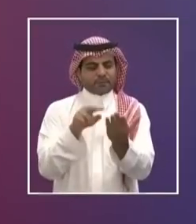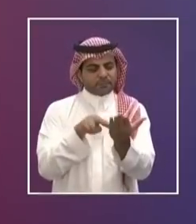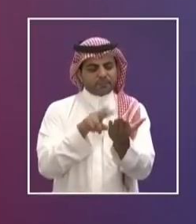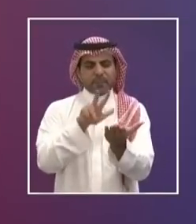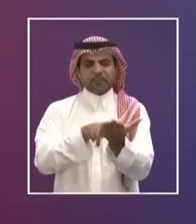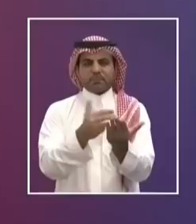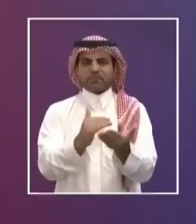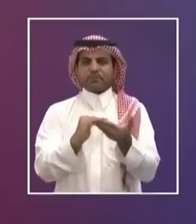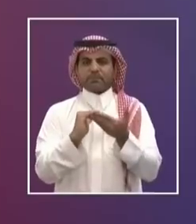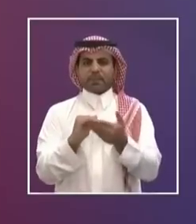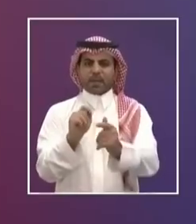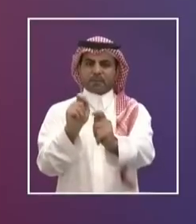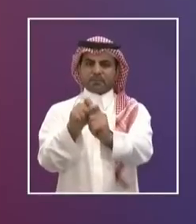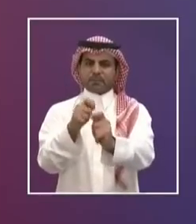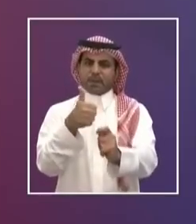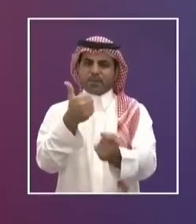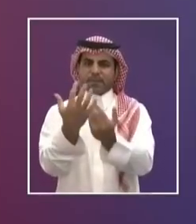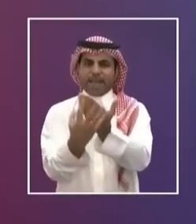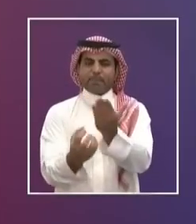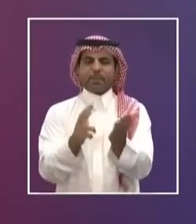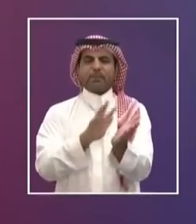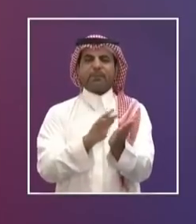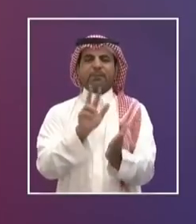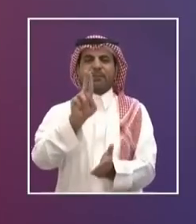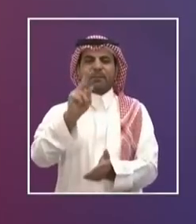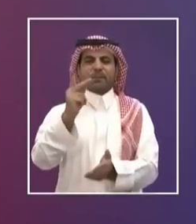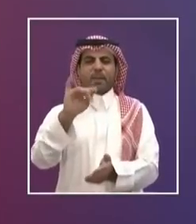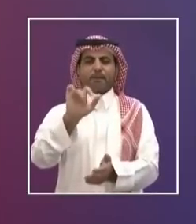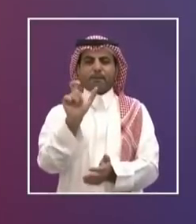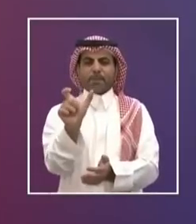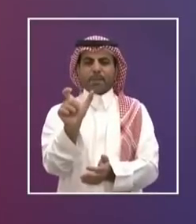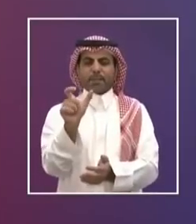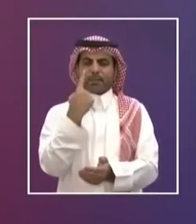التي أوصي الجميع بمتابعتها ومتابعة